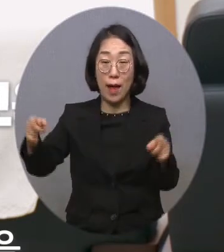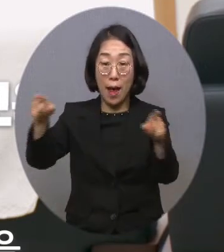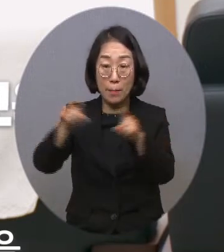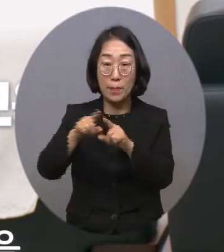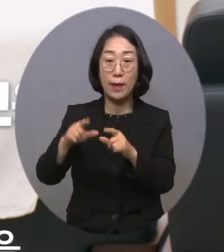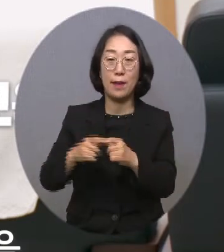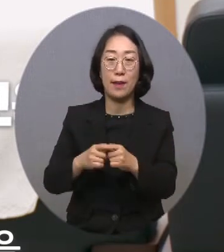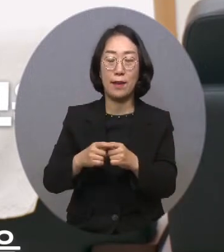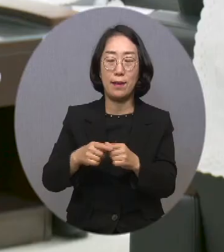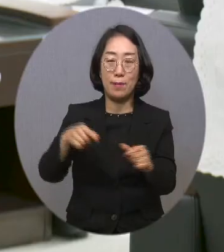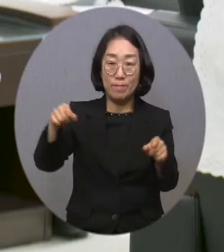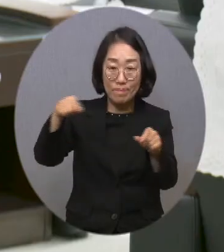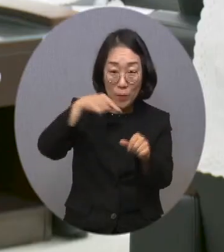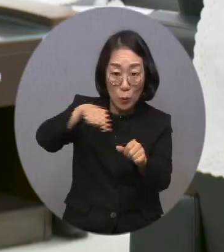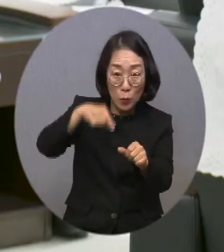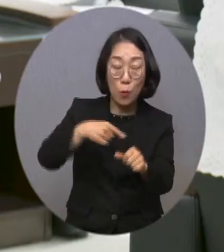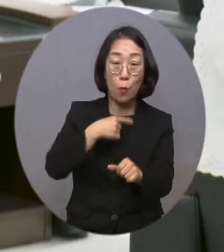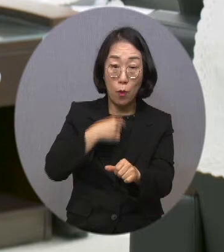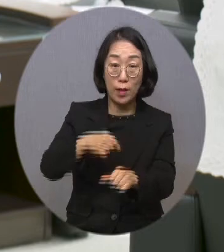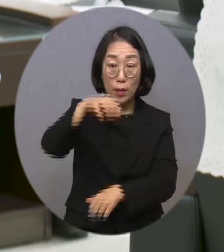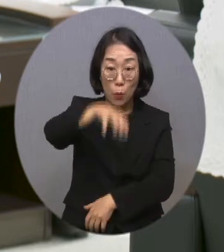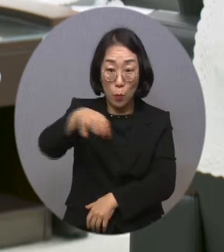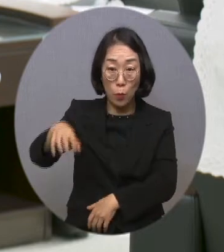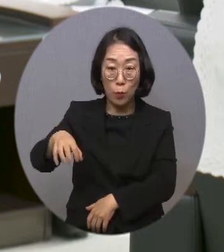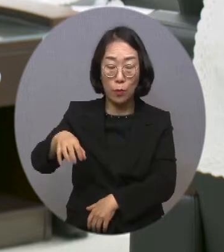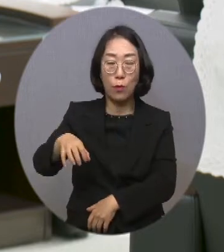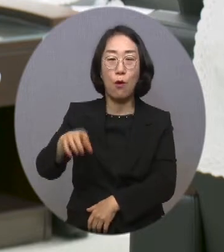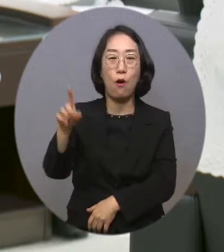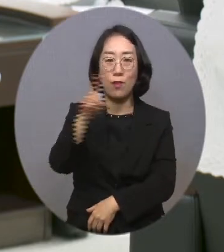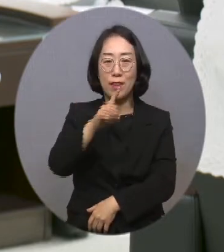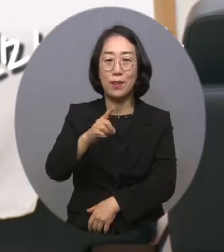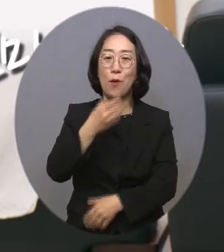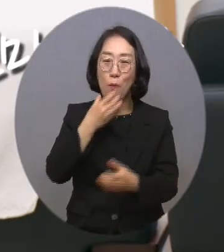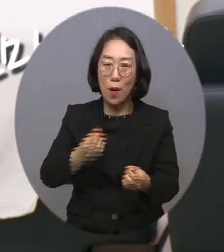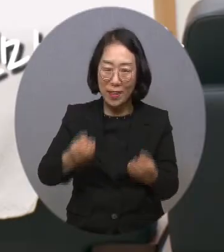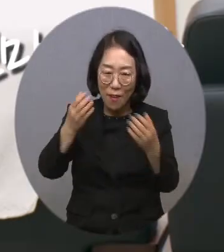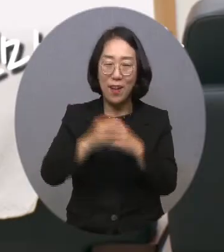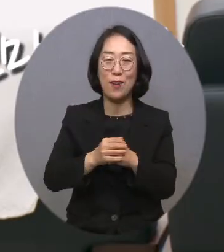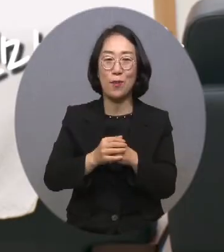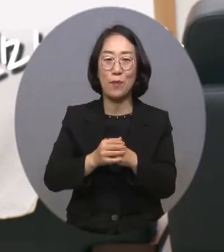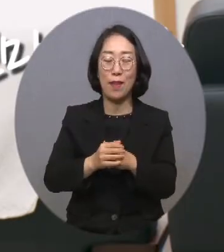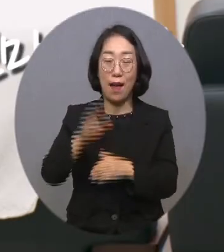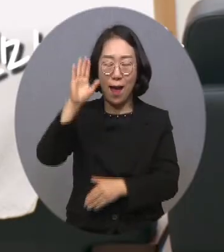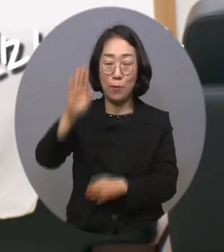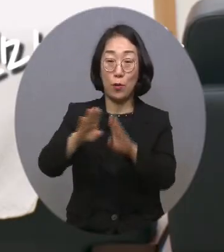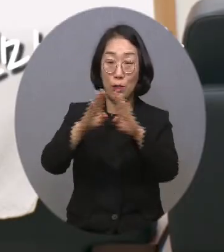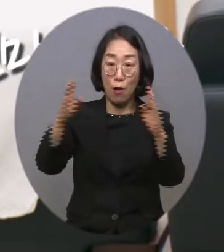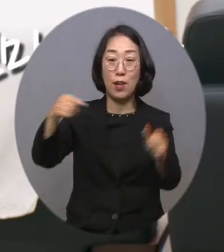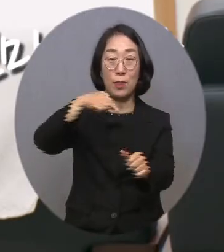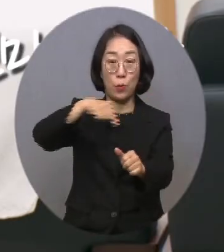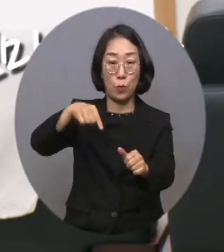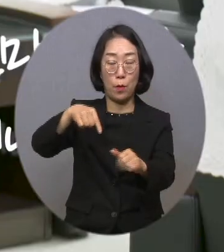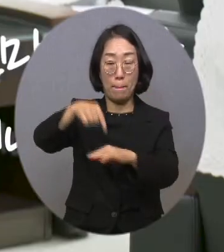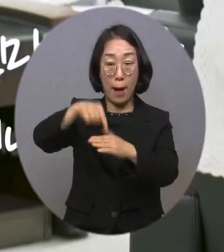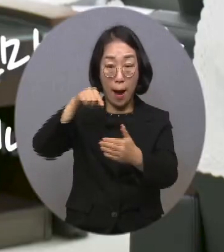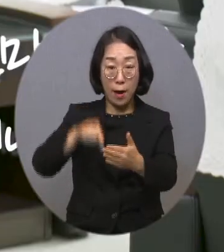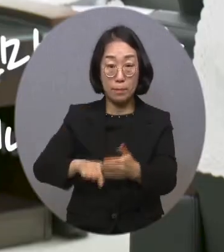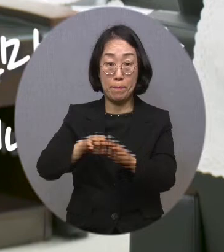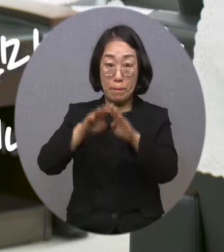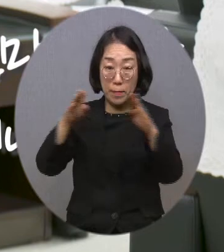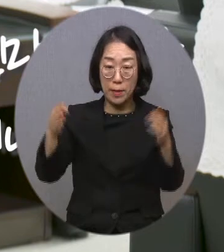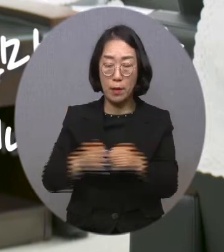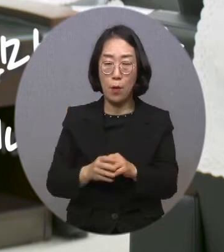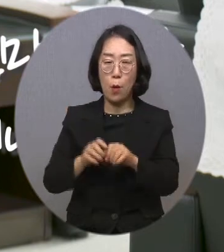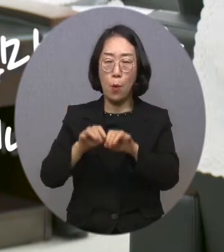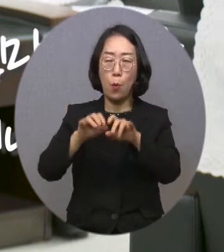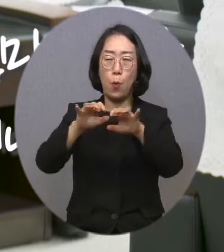살아가는 그런 교육을 하기 원하는 곳이라면 어디라도 환영이고요. 앞으로도 열린 교육, 그런 열린 마인드가 민들레